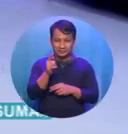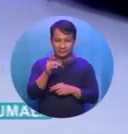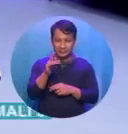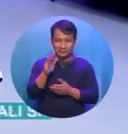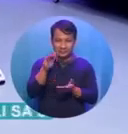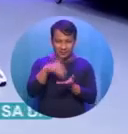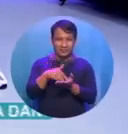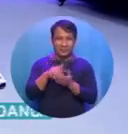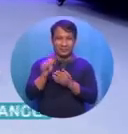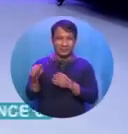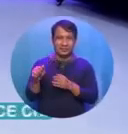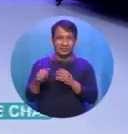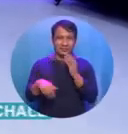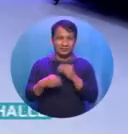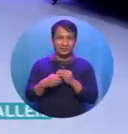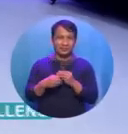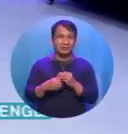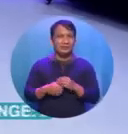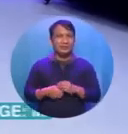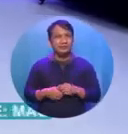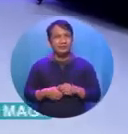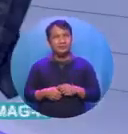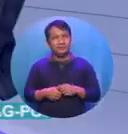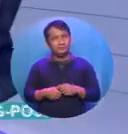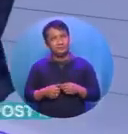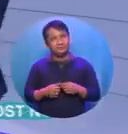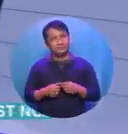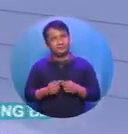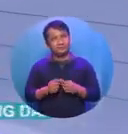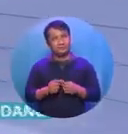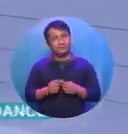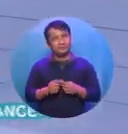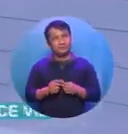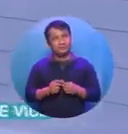25,000. Pindot. Yun.